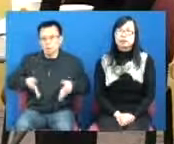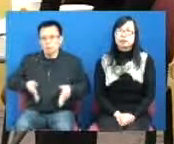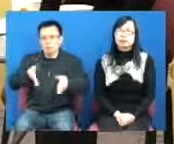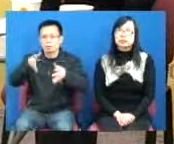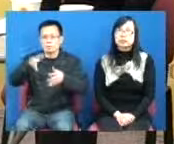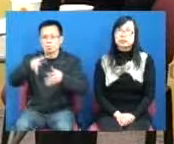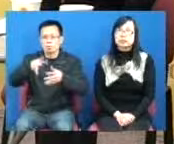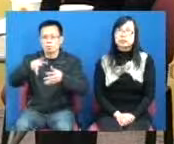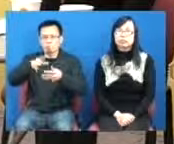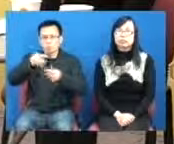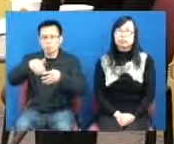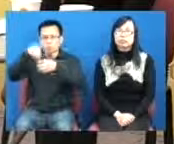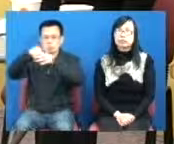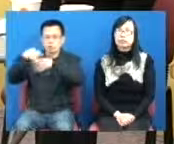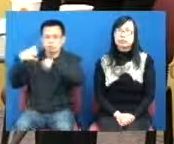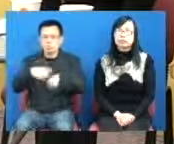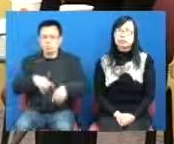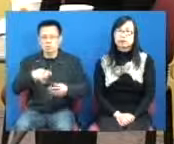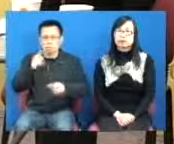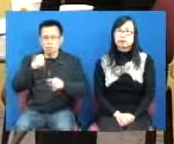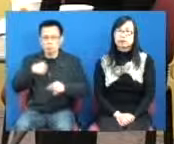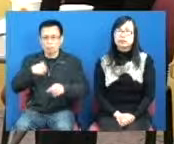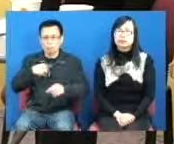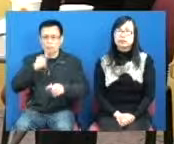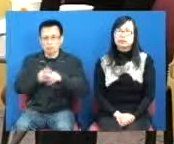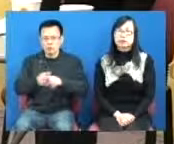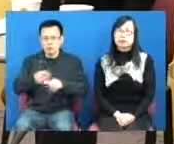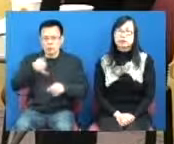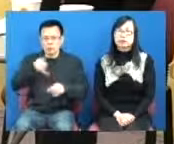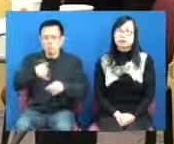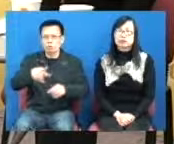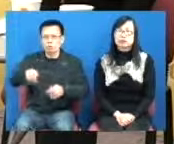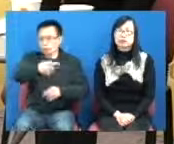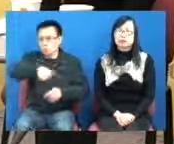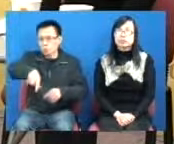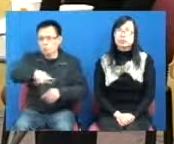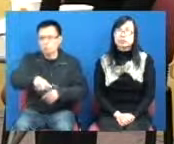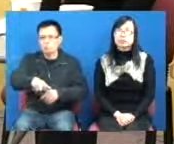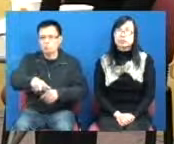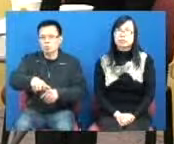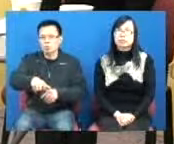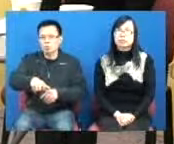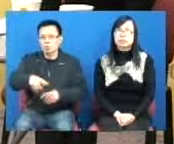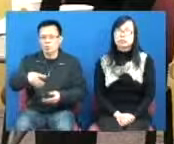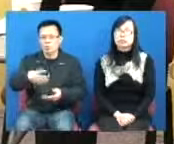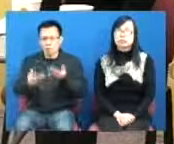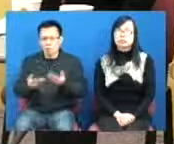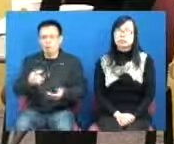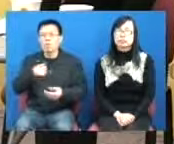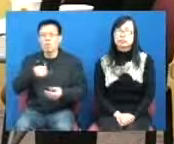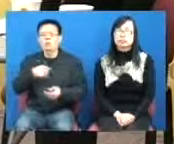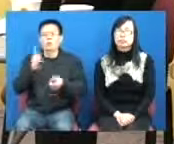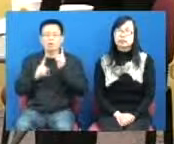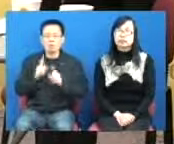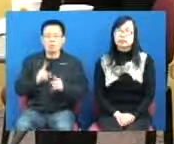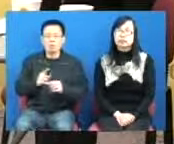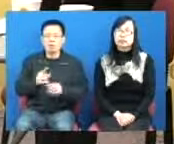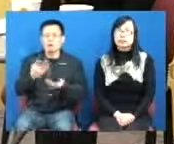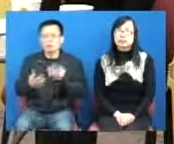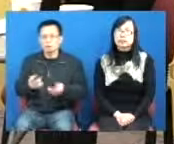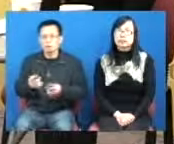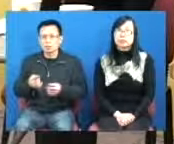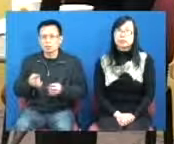那個不同就是我真的下了區你說我聽得走馬漢花也好你說我認認真真去